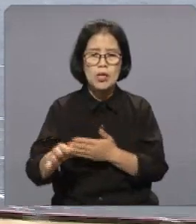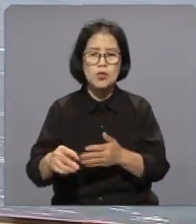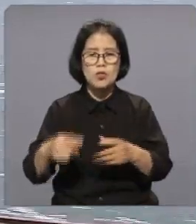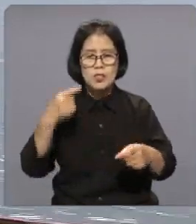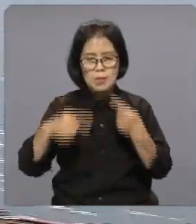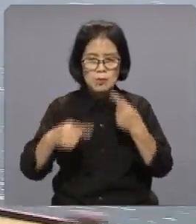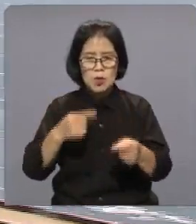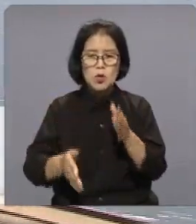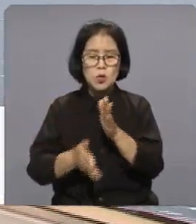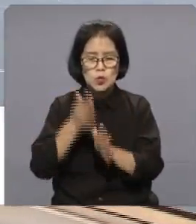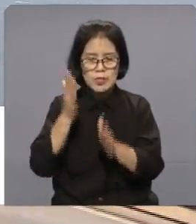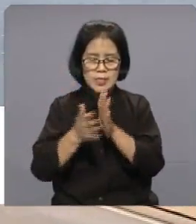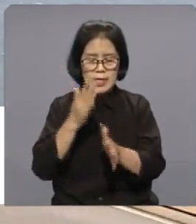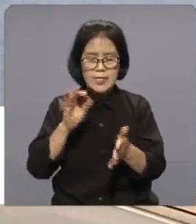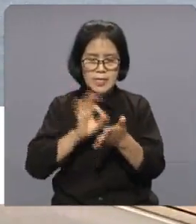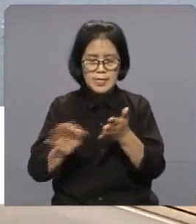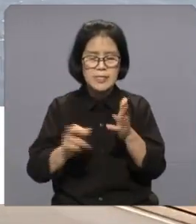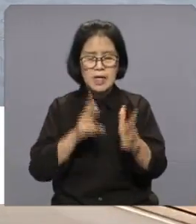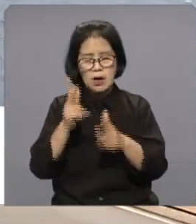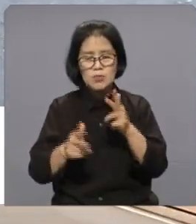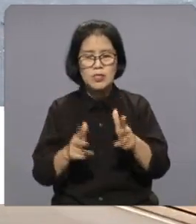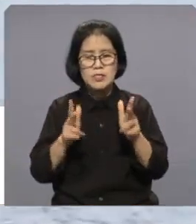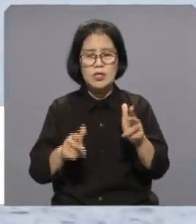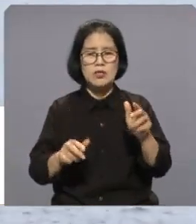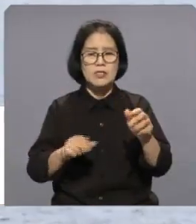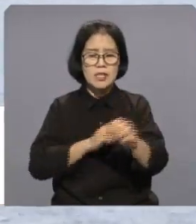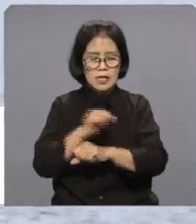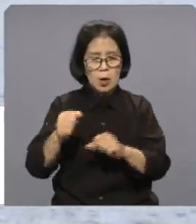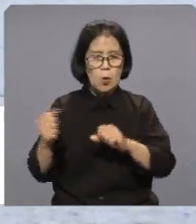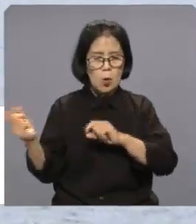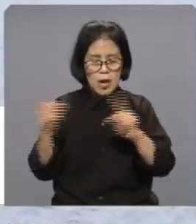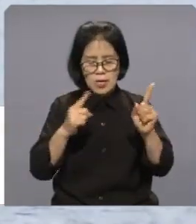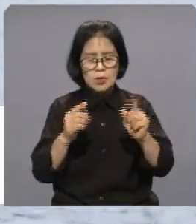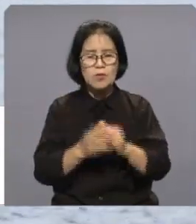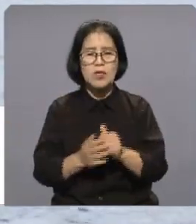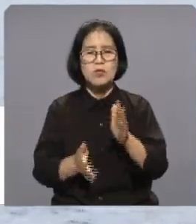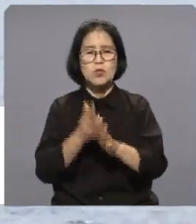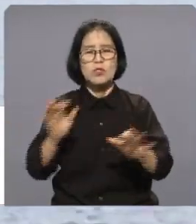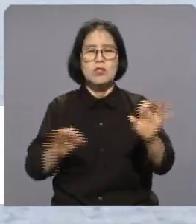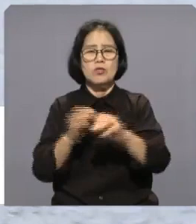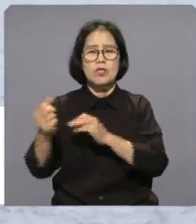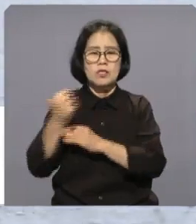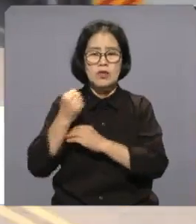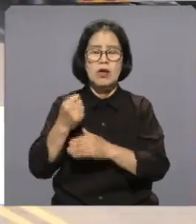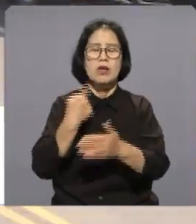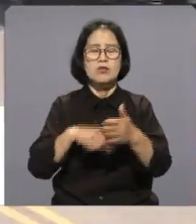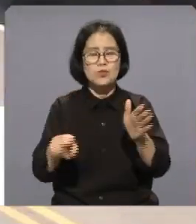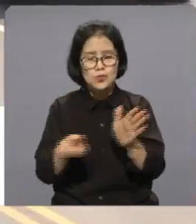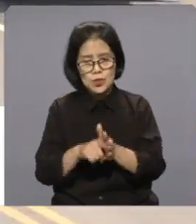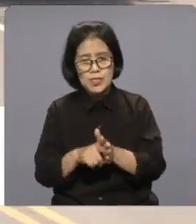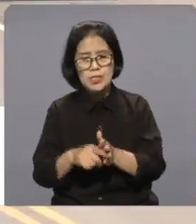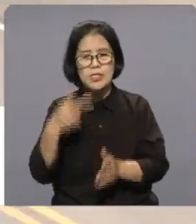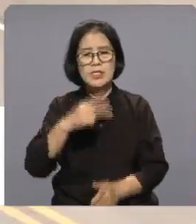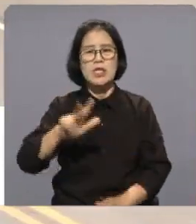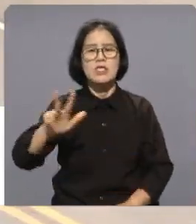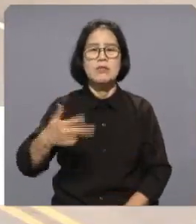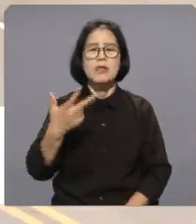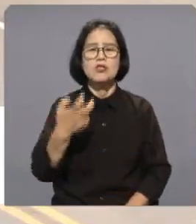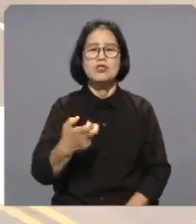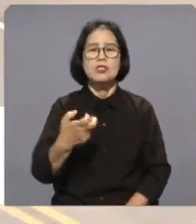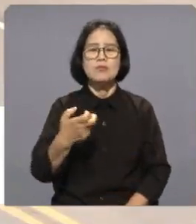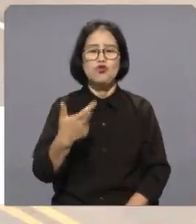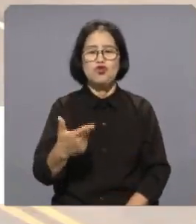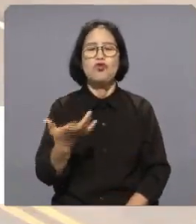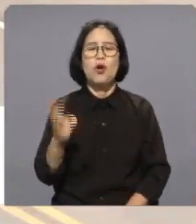재물포역 도시재생사업 등 지역산업 활력 제고와 도시 경쟁력 강화를 위해서도 2,776억